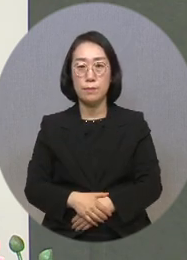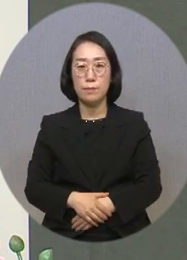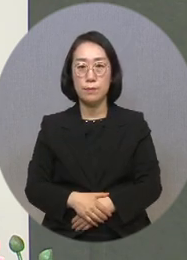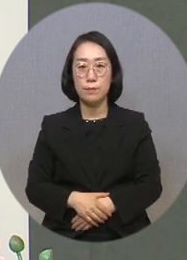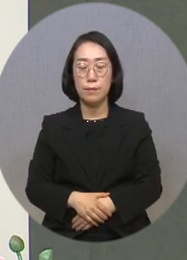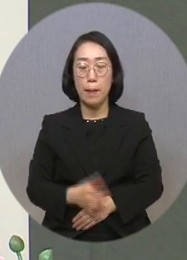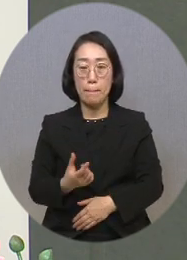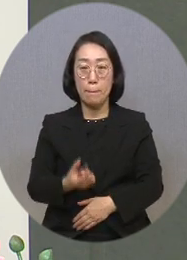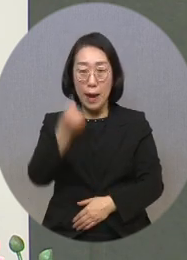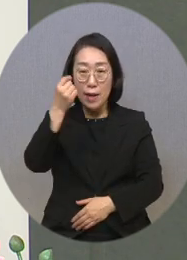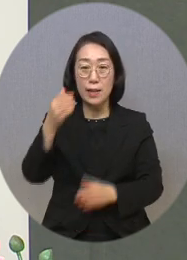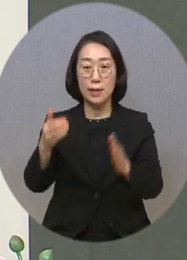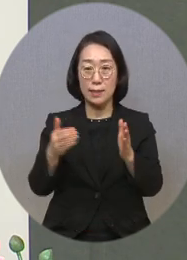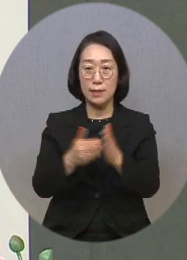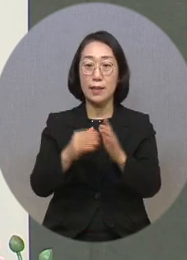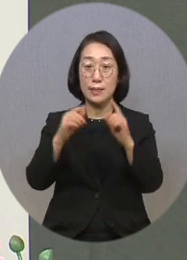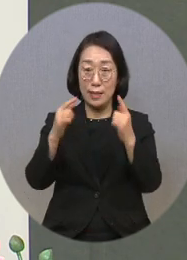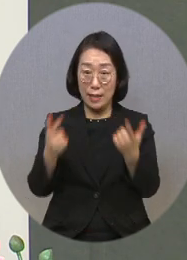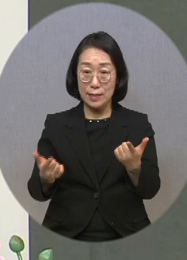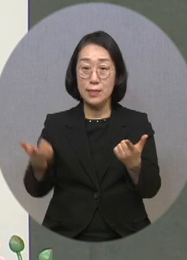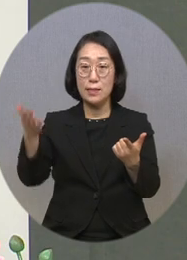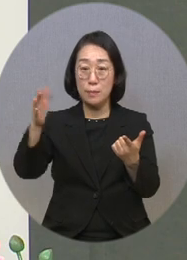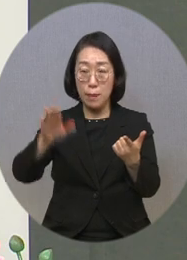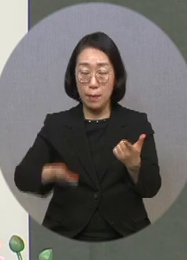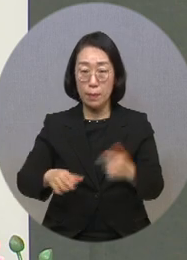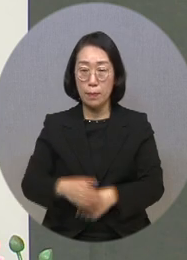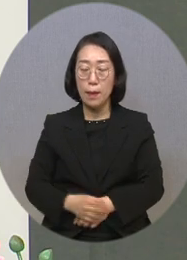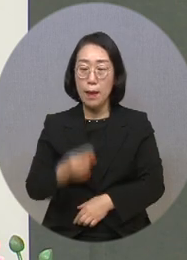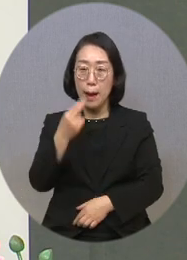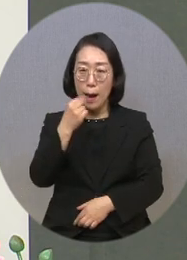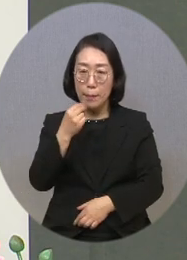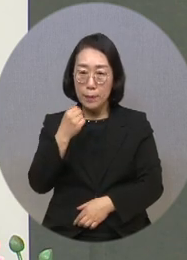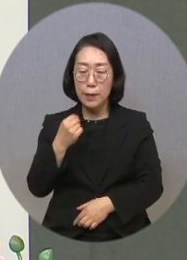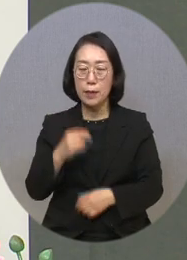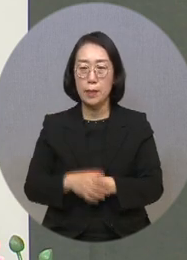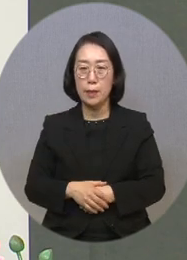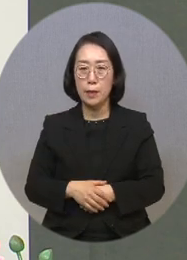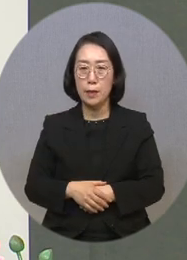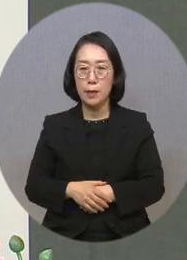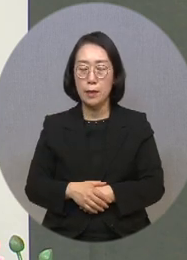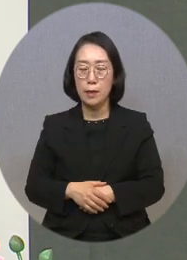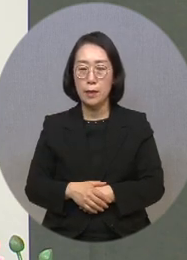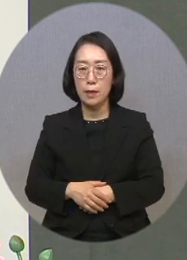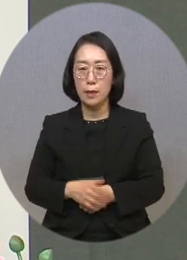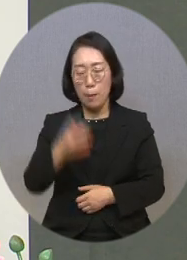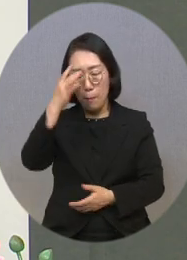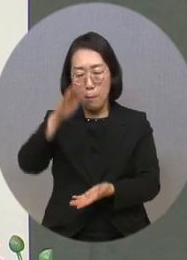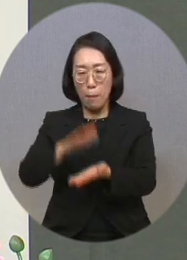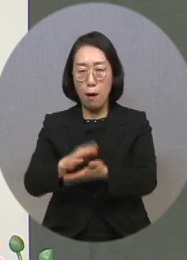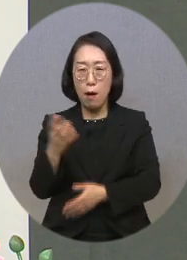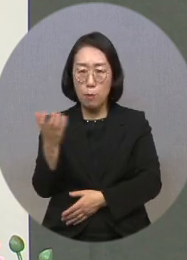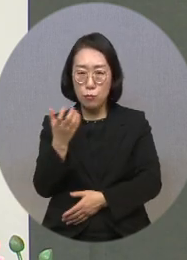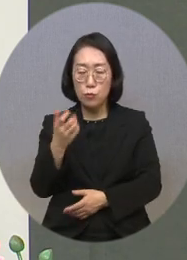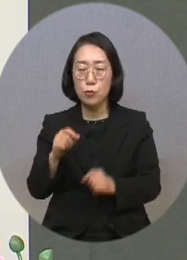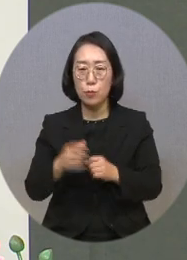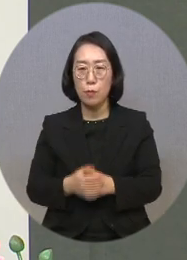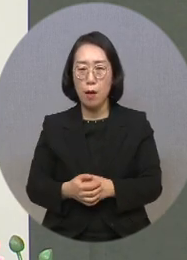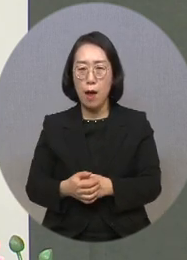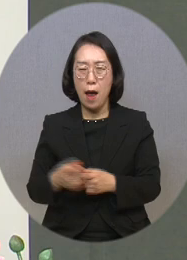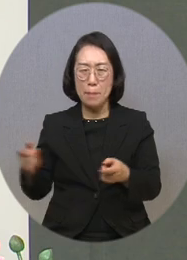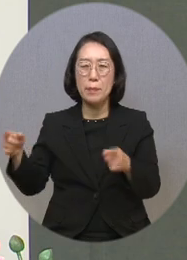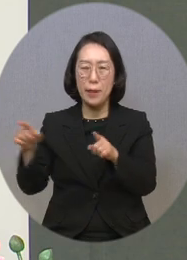그렇게 빨리 끝나지는 않겠지만은 네. 감기 몸살 정도로 우리가 네. 항상 네. 위드 코로나 정신으로